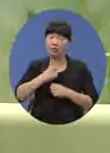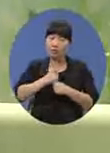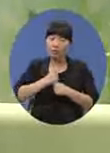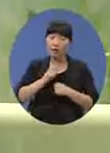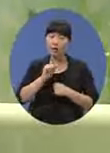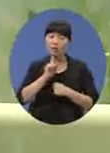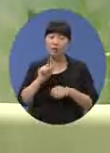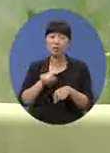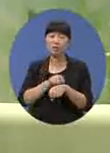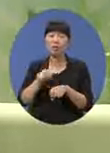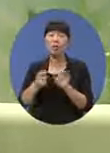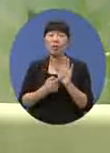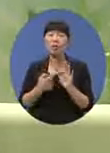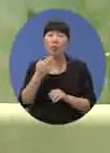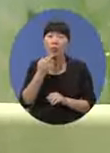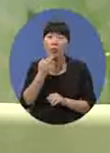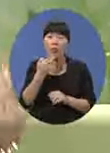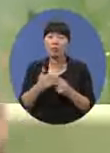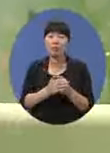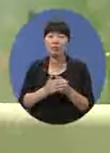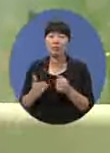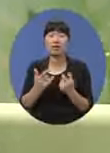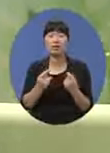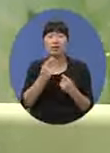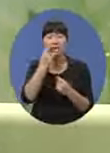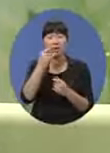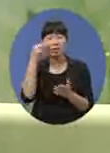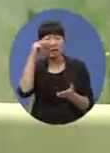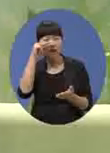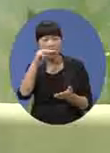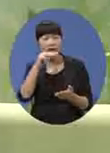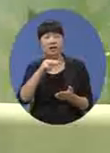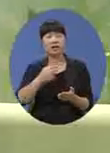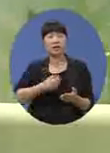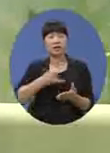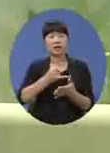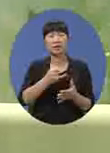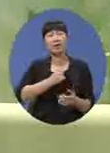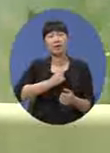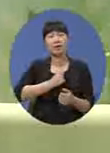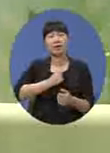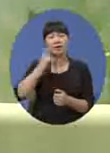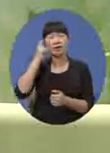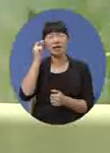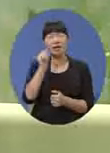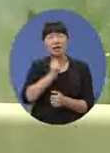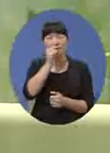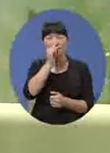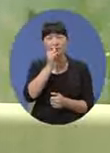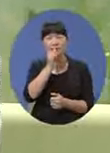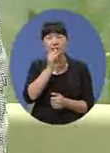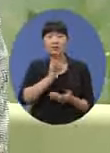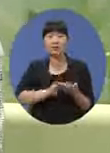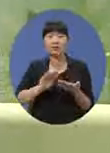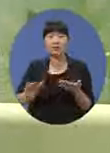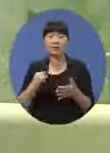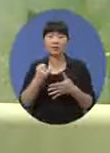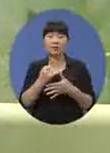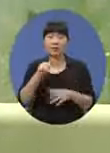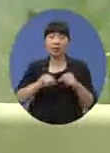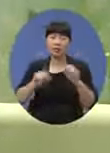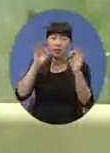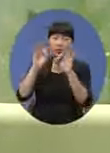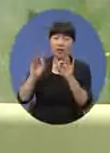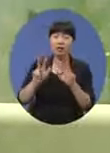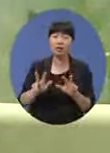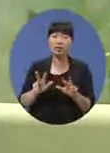조심스럽고, 말도 별로 없고, 표현도 없고. 근데 그런 엄마가 바라볼 때는 아이가 되게 답답할 수 있다고 저도 생각을 그렇죠. 해요. 그런데 서영이가 지금 하는 행동을 보면